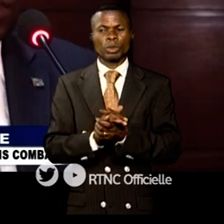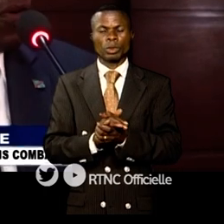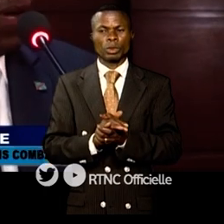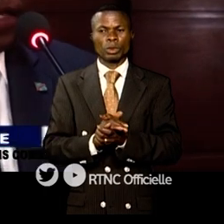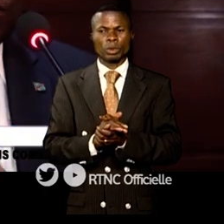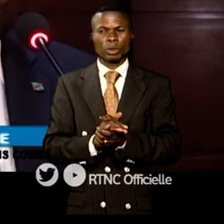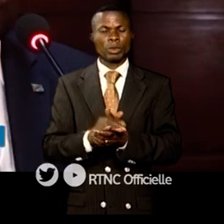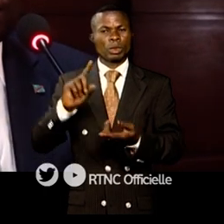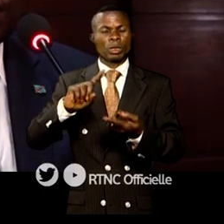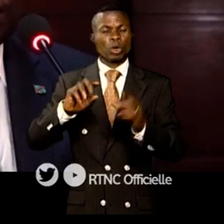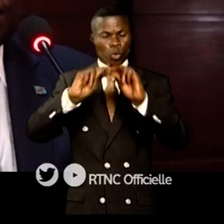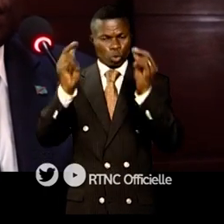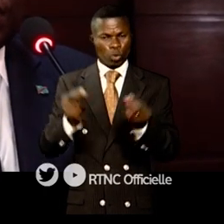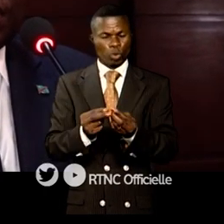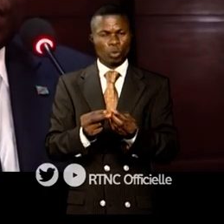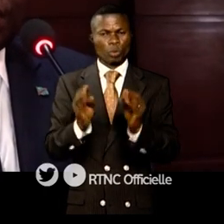ce collège